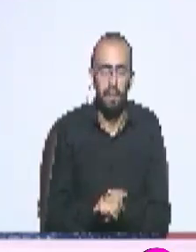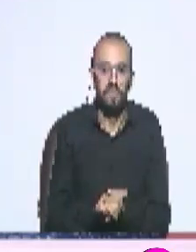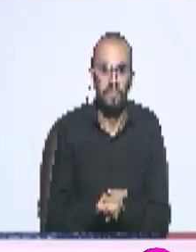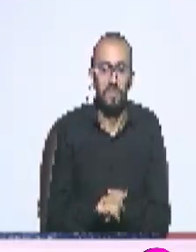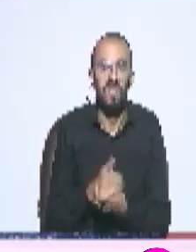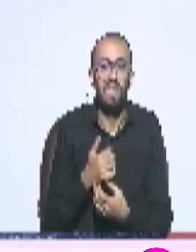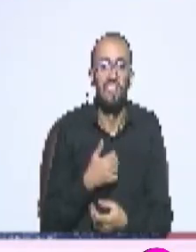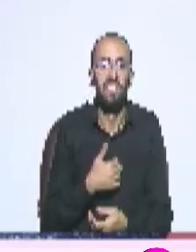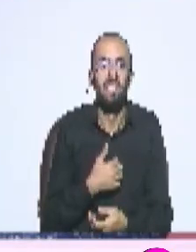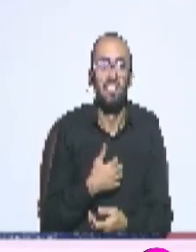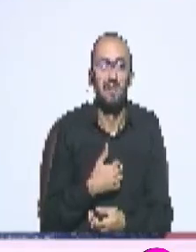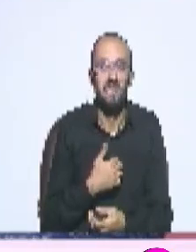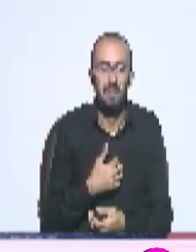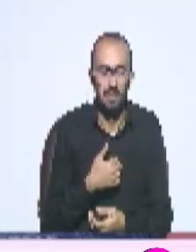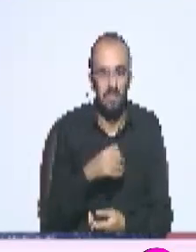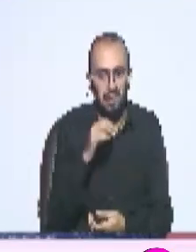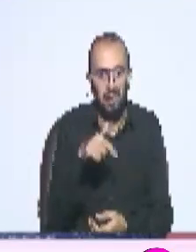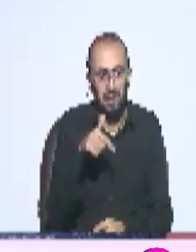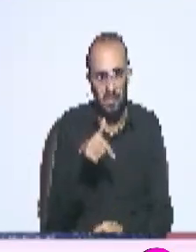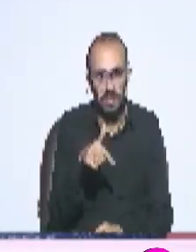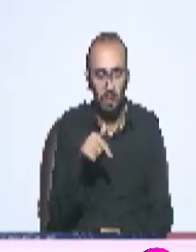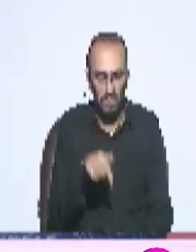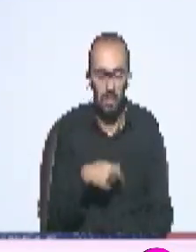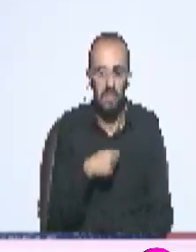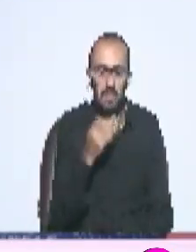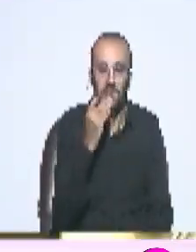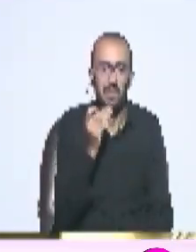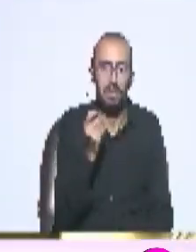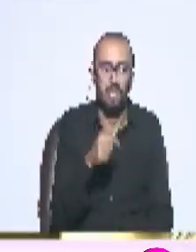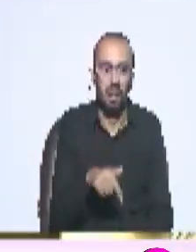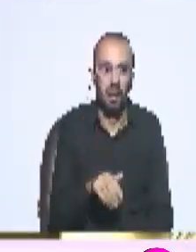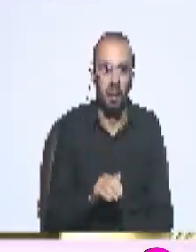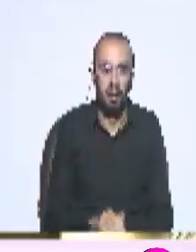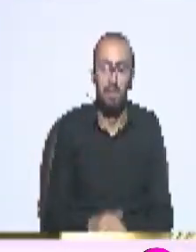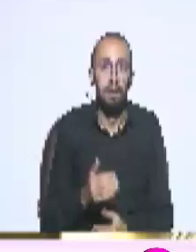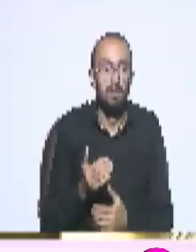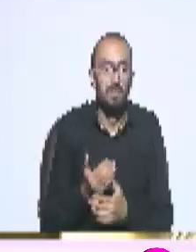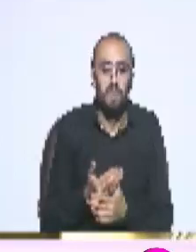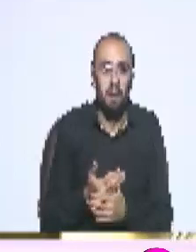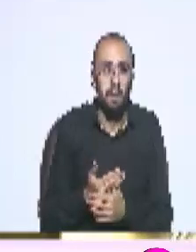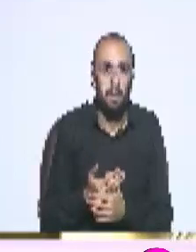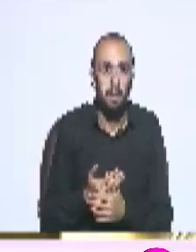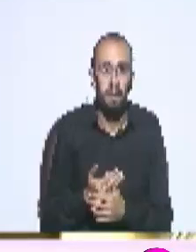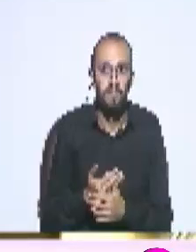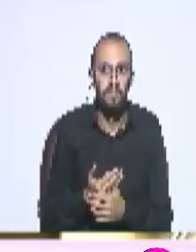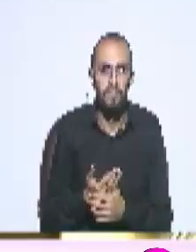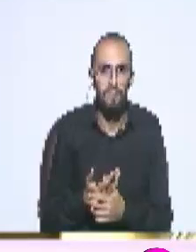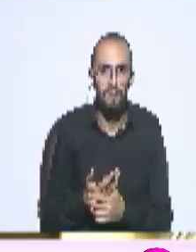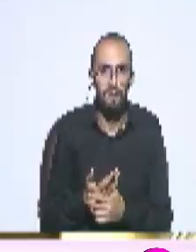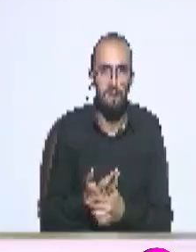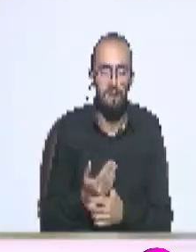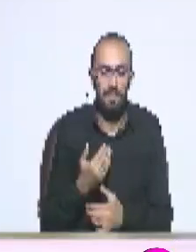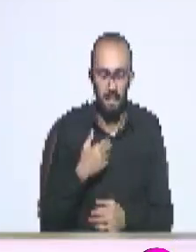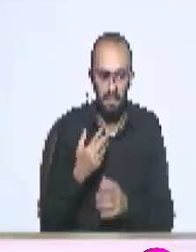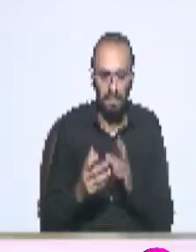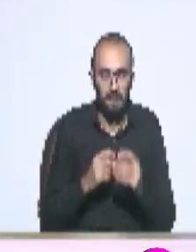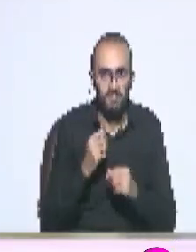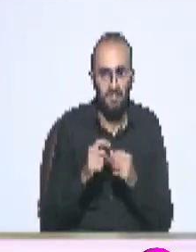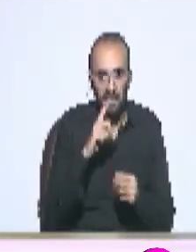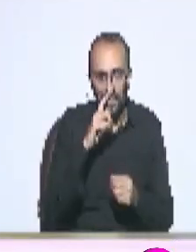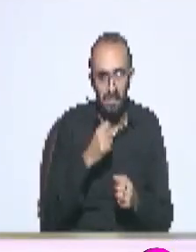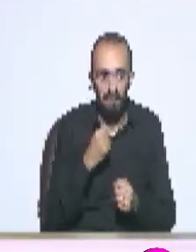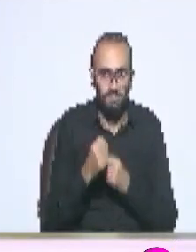ست سنينو وانا دلوقتي 30 سنه ايوه ليه جو اه ما عملتش انفستمنت